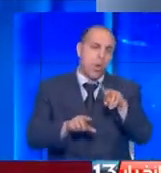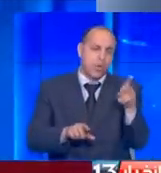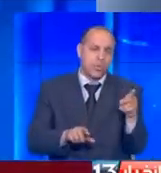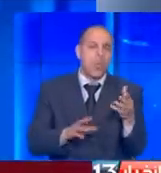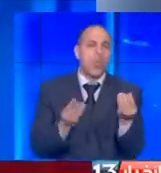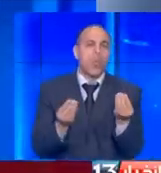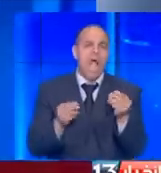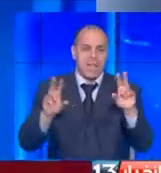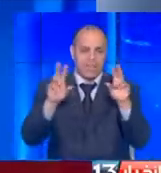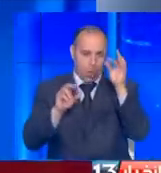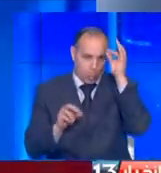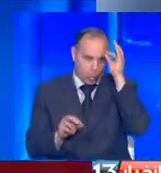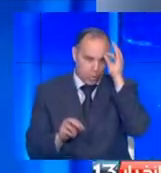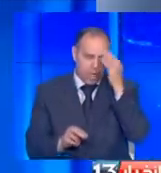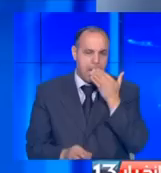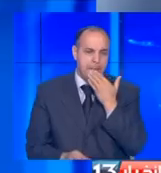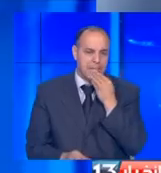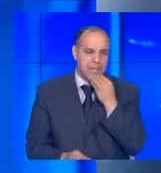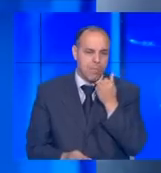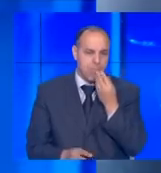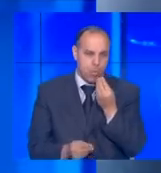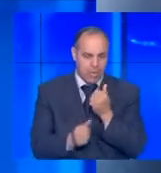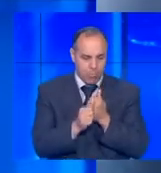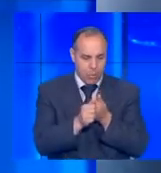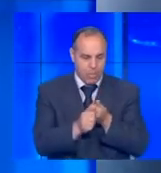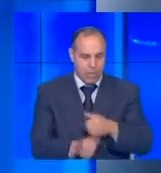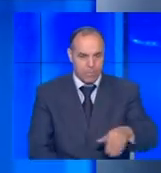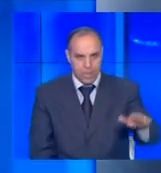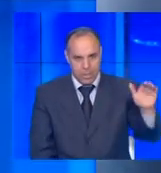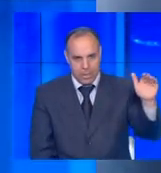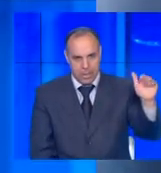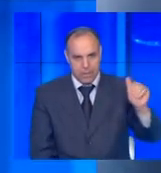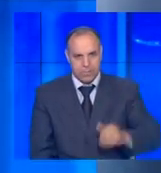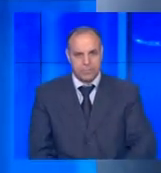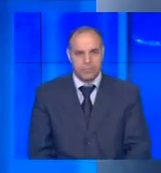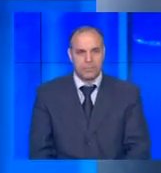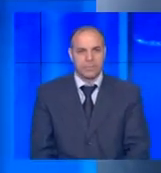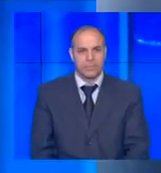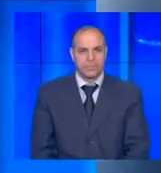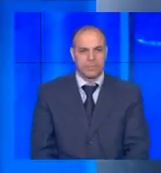وغيرها من الأخبار على بوابة التلفزة التونسية. شكرا على حسن المتابعة وإلى اللقاء.